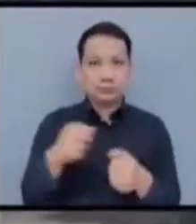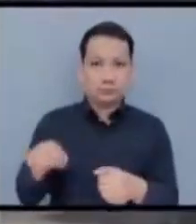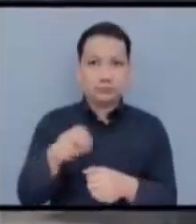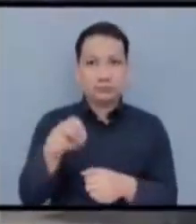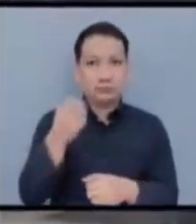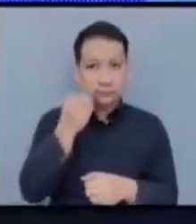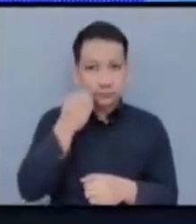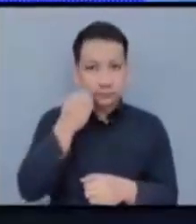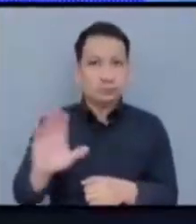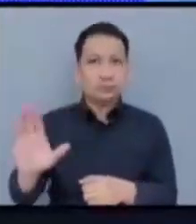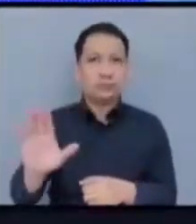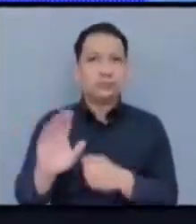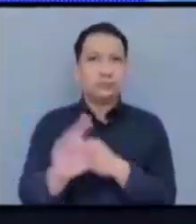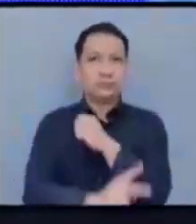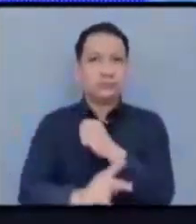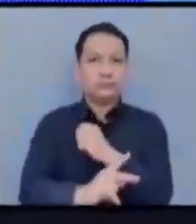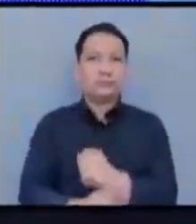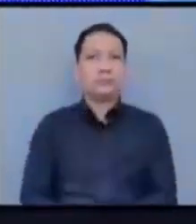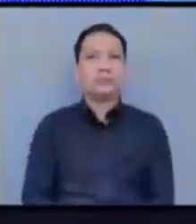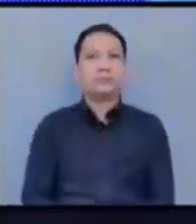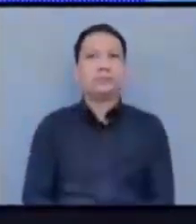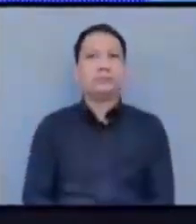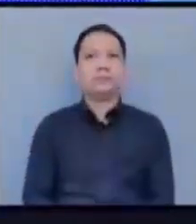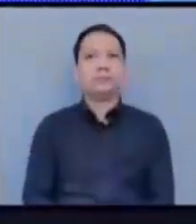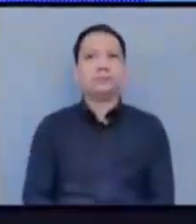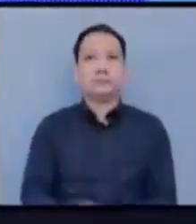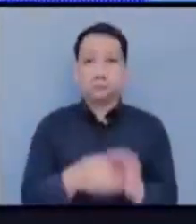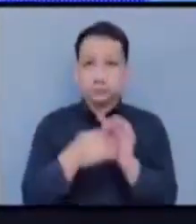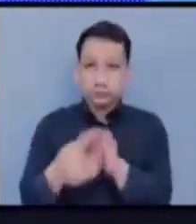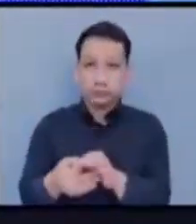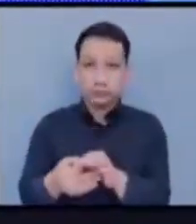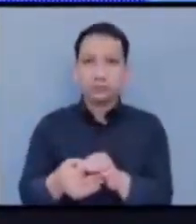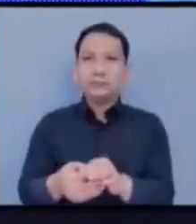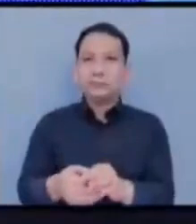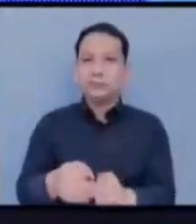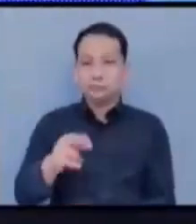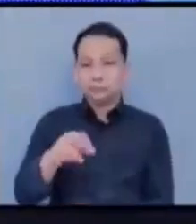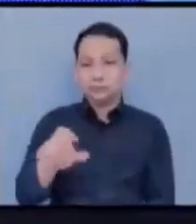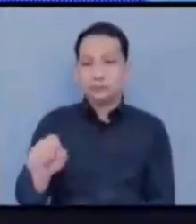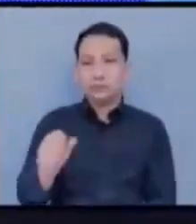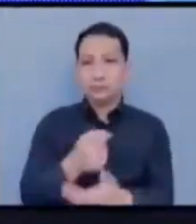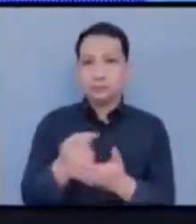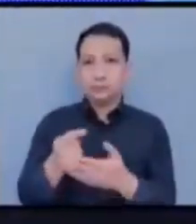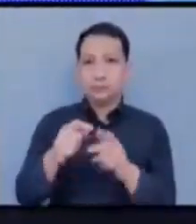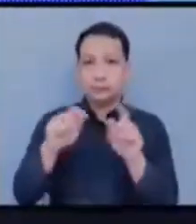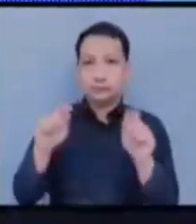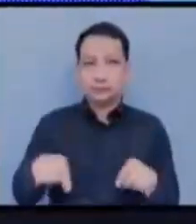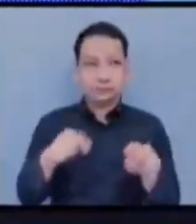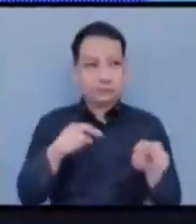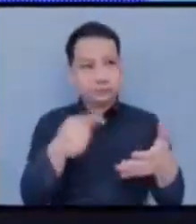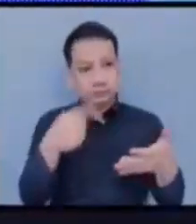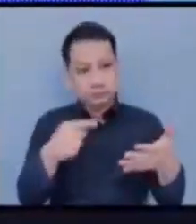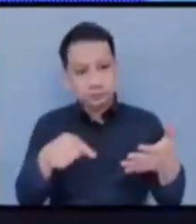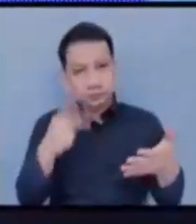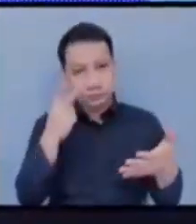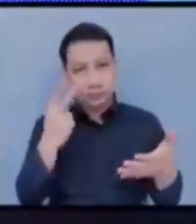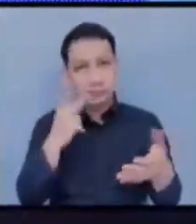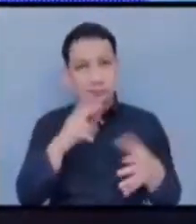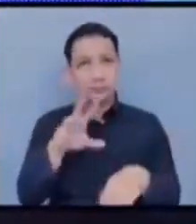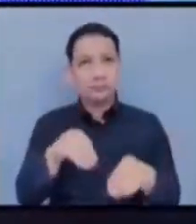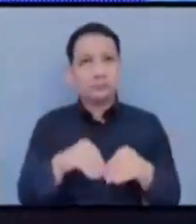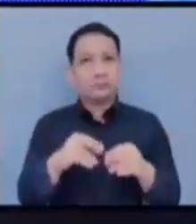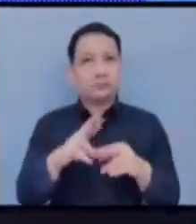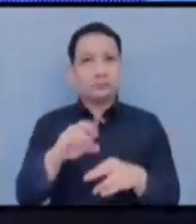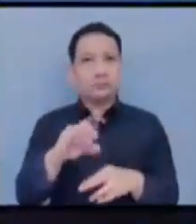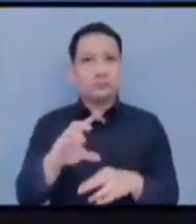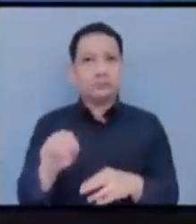kanilang probinsya. Magkoconduct po kami ng random terminal inspection to determine the roadworthiness ng